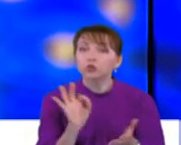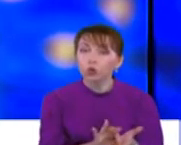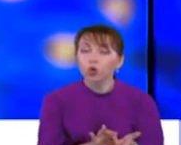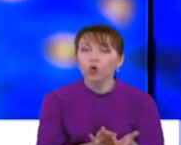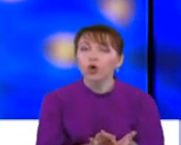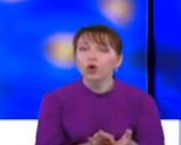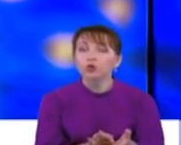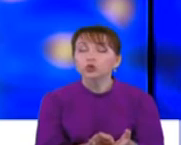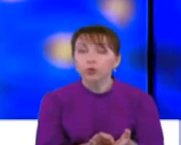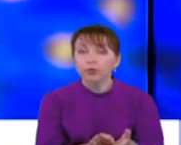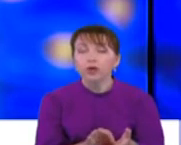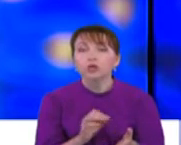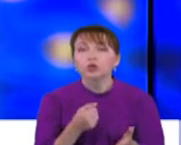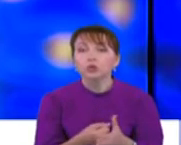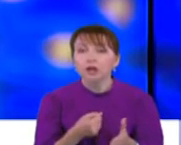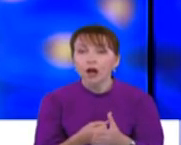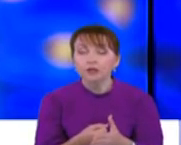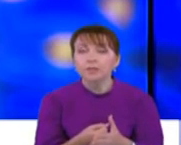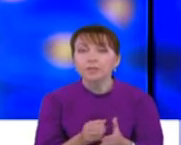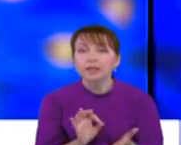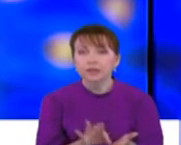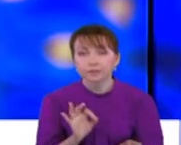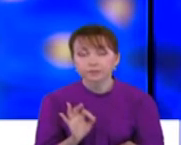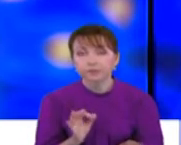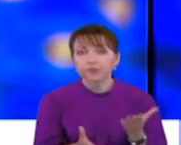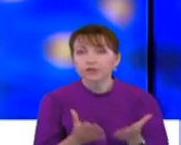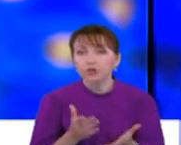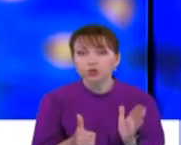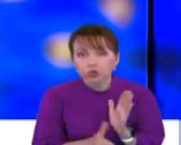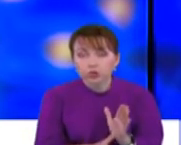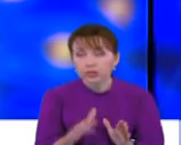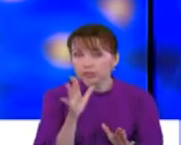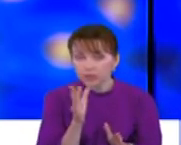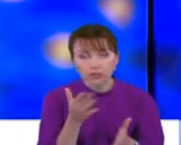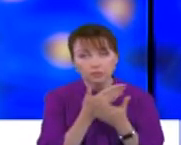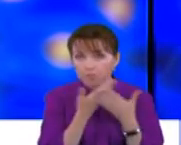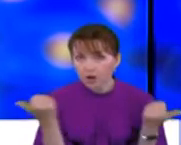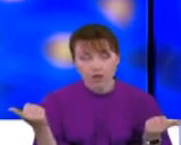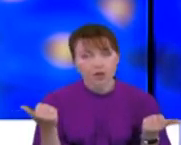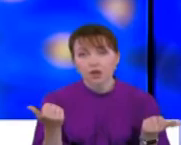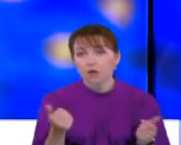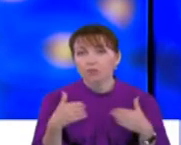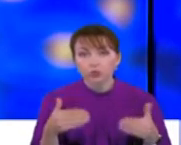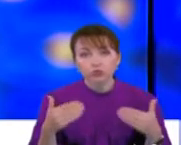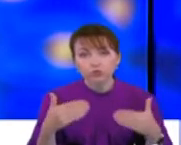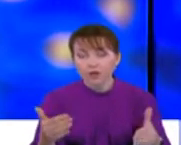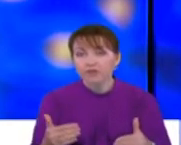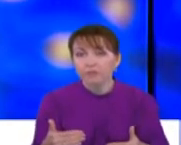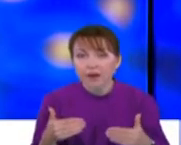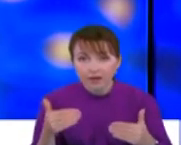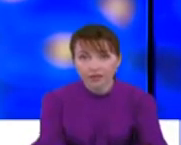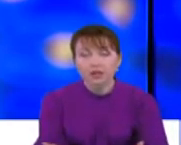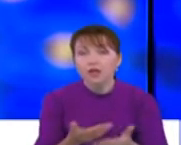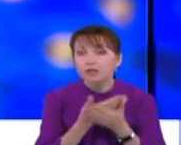щоб досягати мети. А якщо шостий рік немає просування вперед,